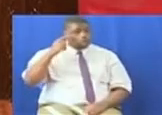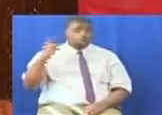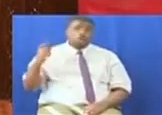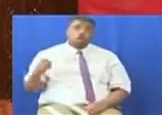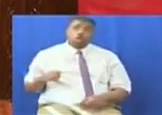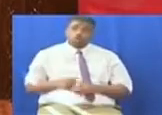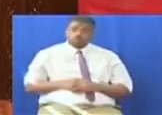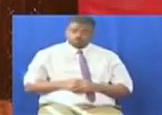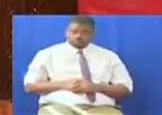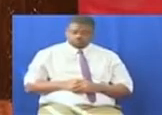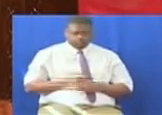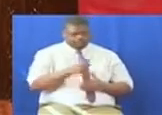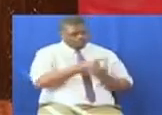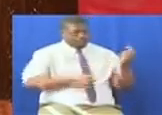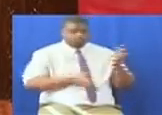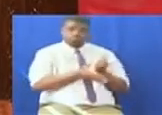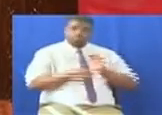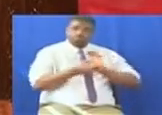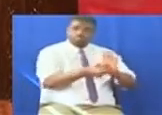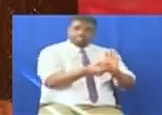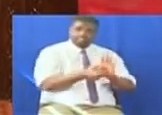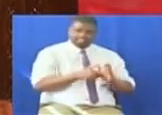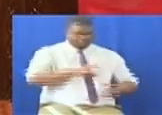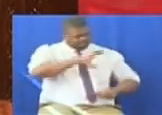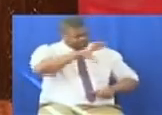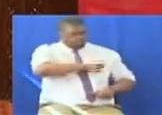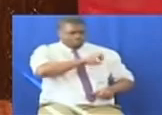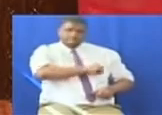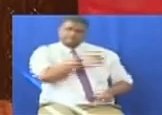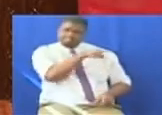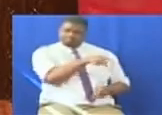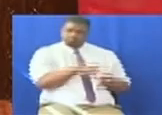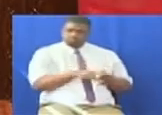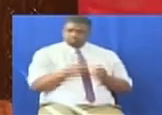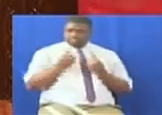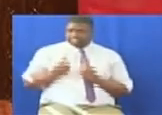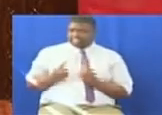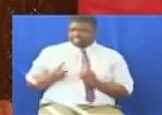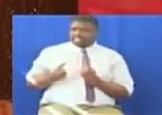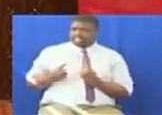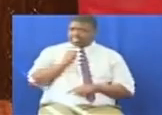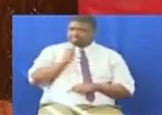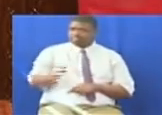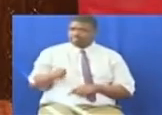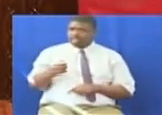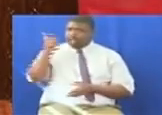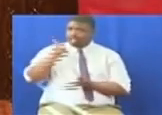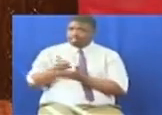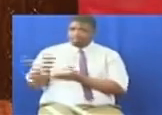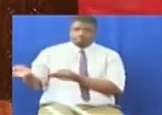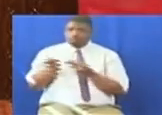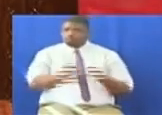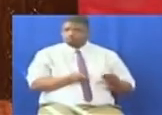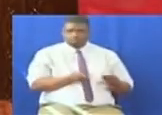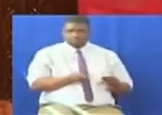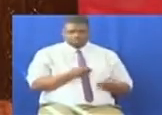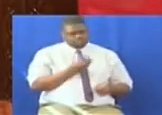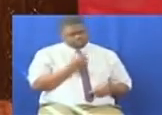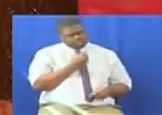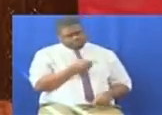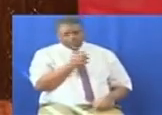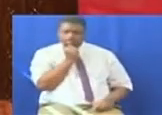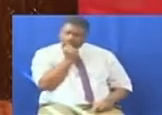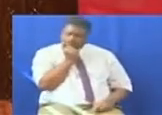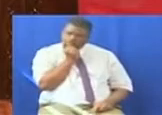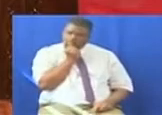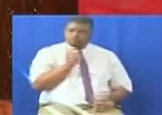Tanzania. Amekuwa mvumilivu sana. Ningeshangaa Mheshimiwa Spika usingeleta hilo azimio. Ningesema sasa hapo kuna nini? Sasa na